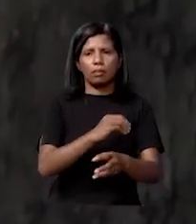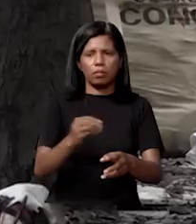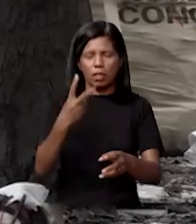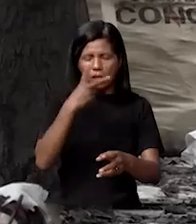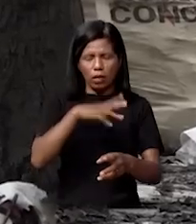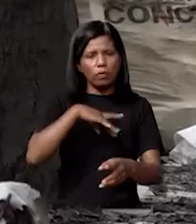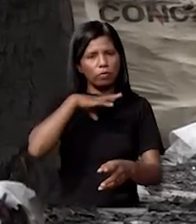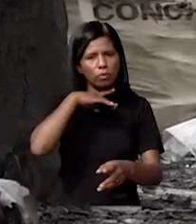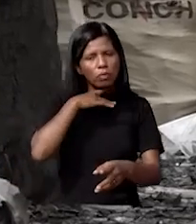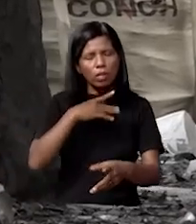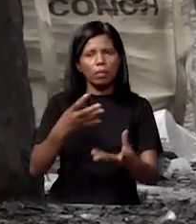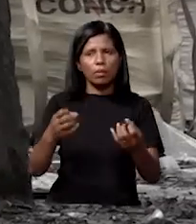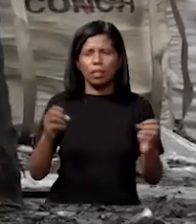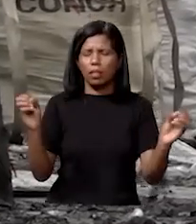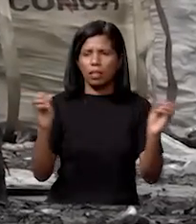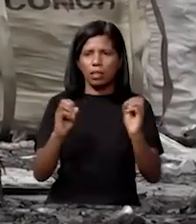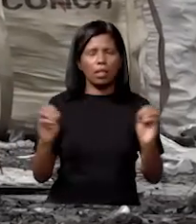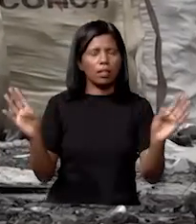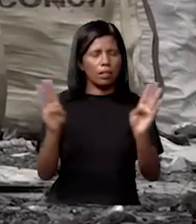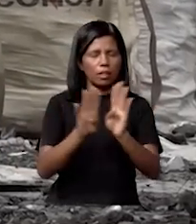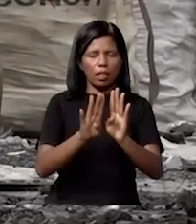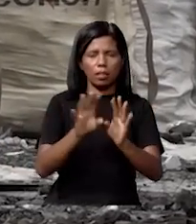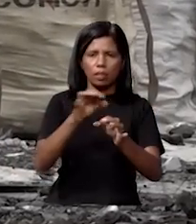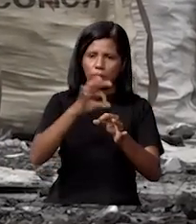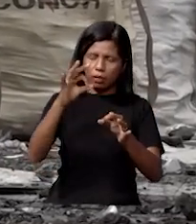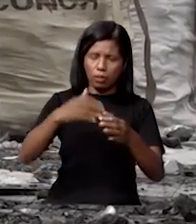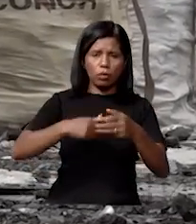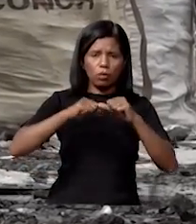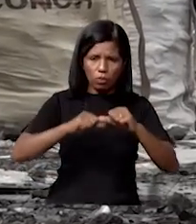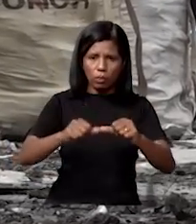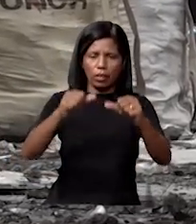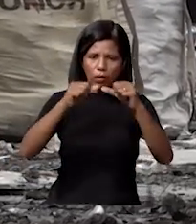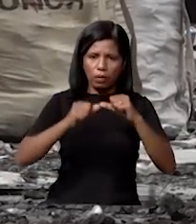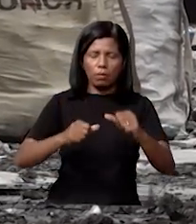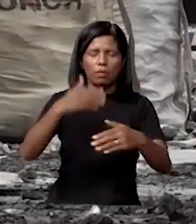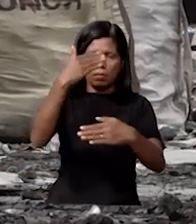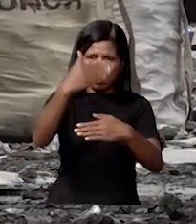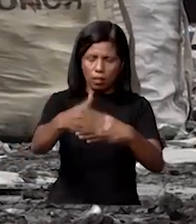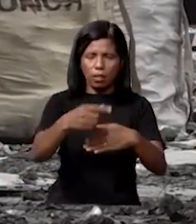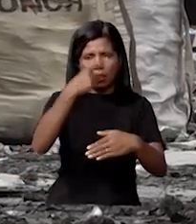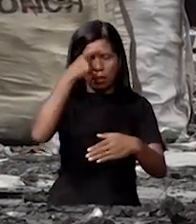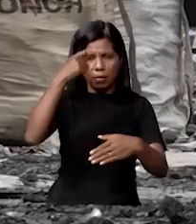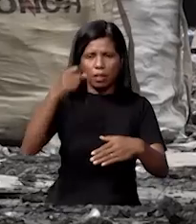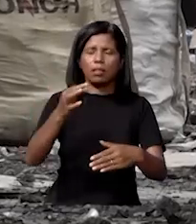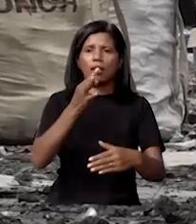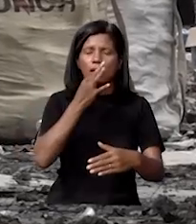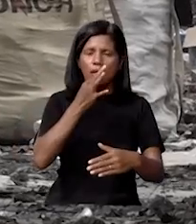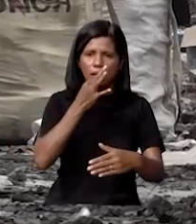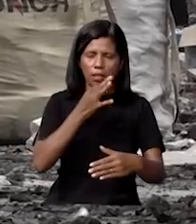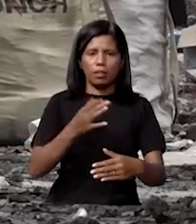rahun mai be lamate ni spiritu ho dihakat ba oing na fatin tandet haham bikan ida ba